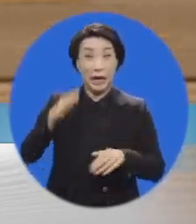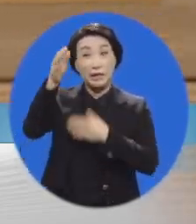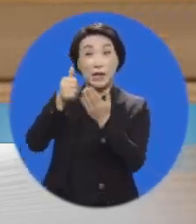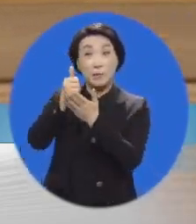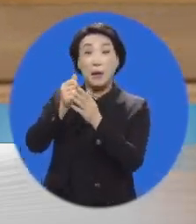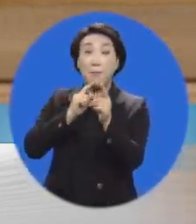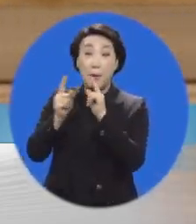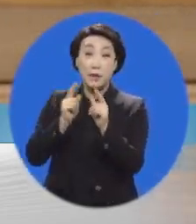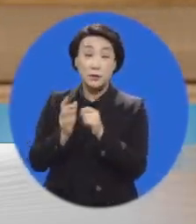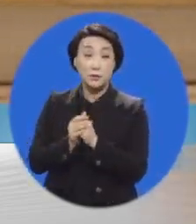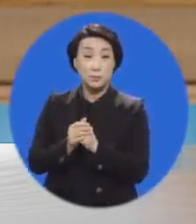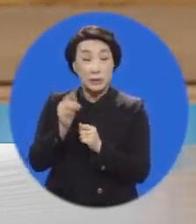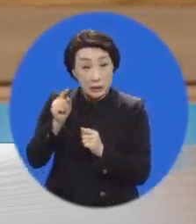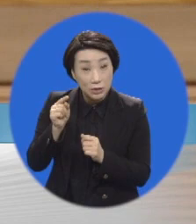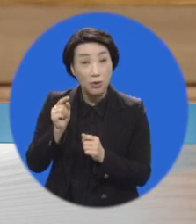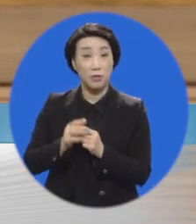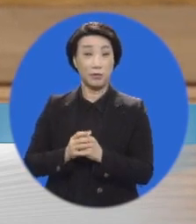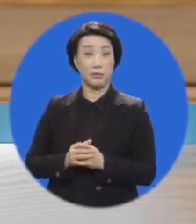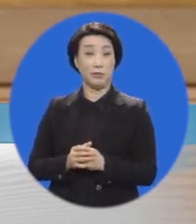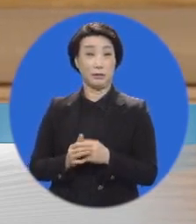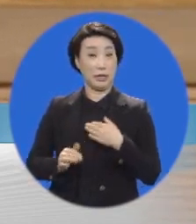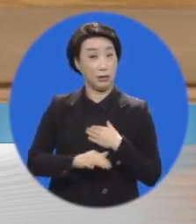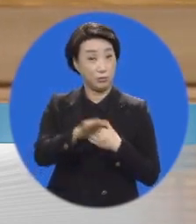하나님의 하신 말씀에 대해서